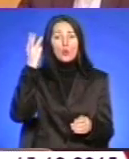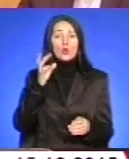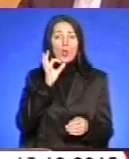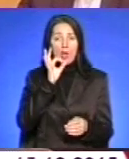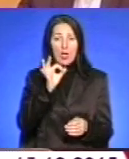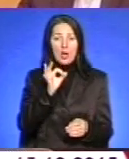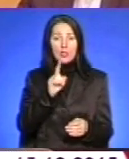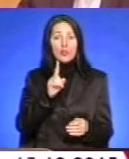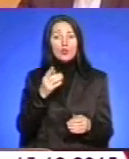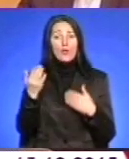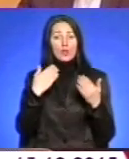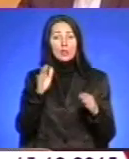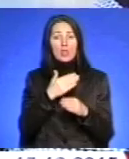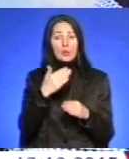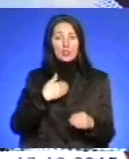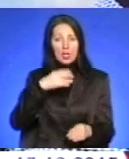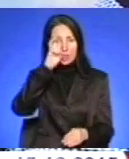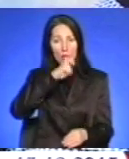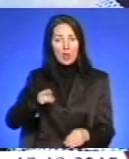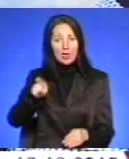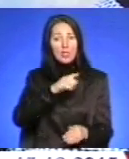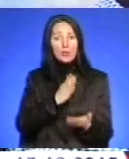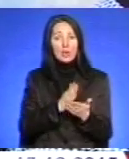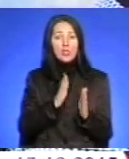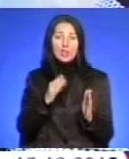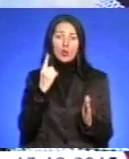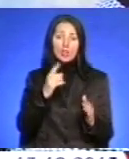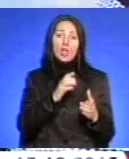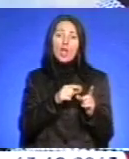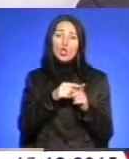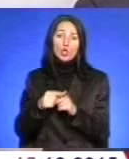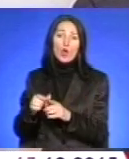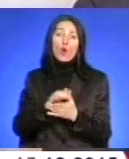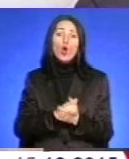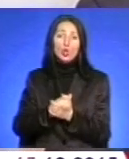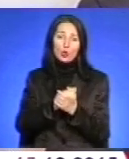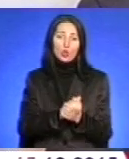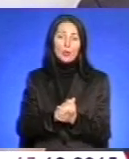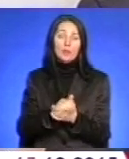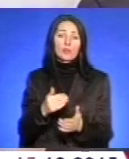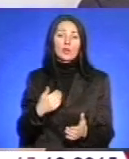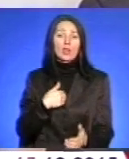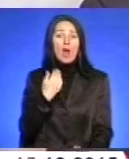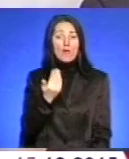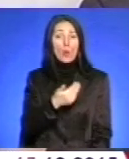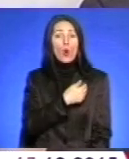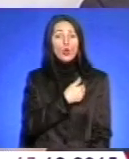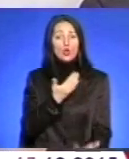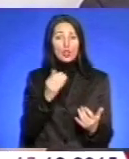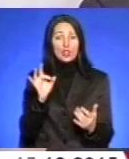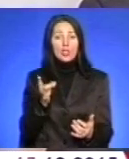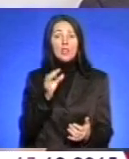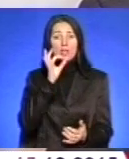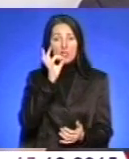що у відносинах між нашими країнами є лише одне слово – дружба. Я вам желаю поновити. І я вам хочу ще раз сказати,